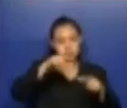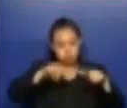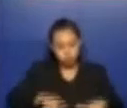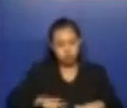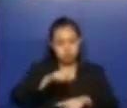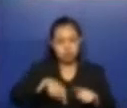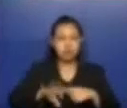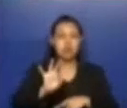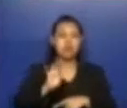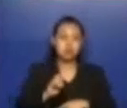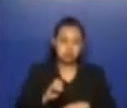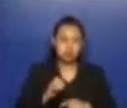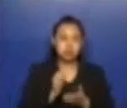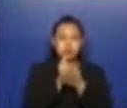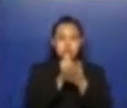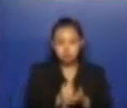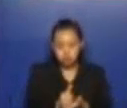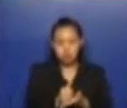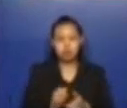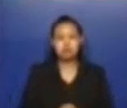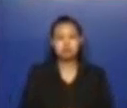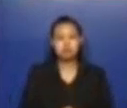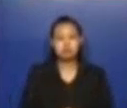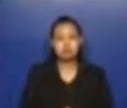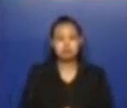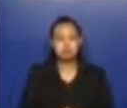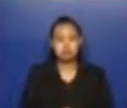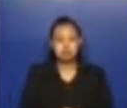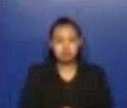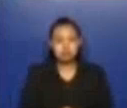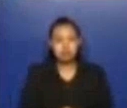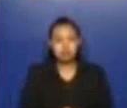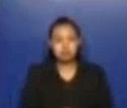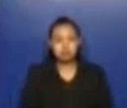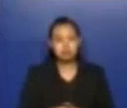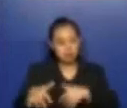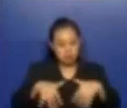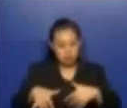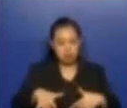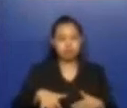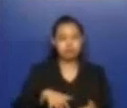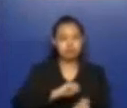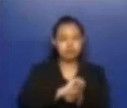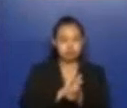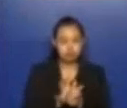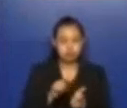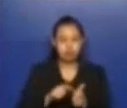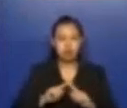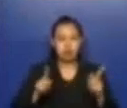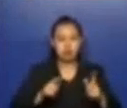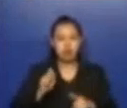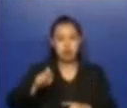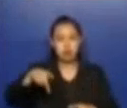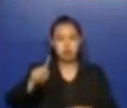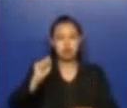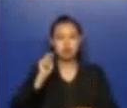90% ช่วยพี่น้องประชาชนในช่วงโควิดแต่นั่นหมายความว่าท้องถิ่นเอง